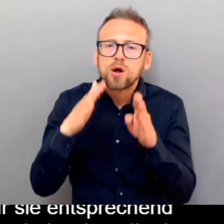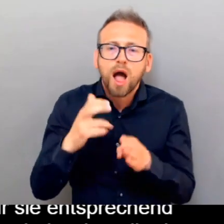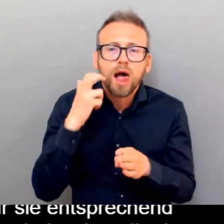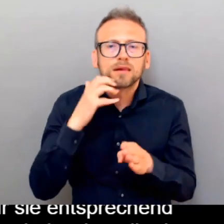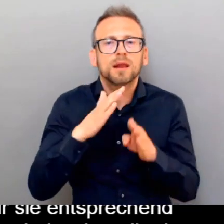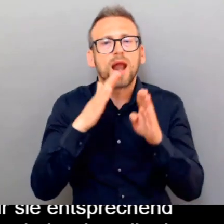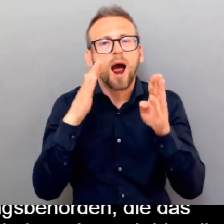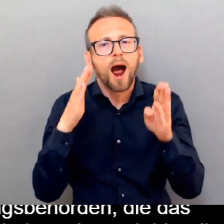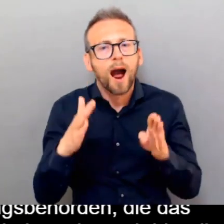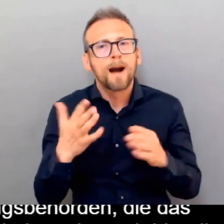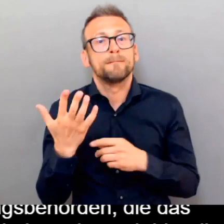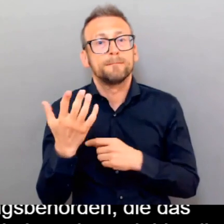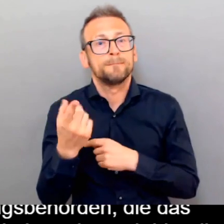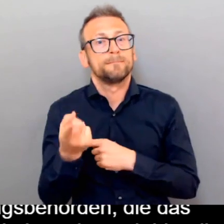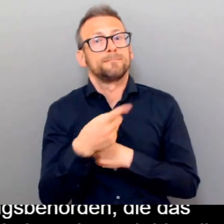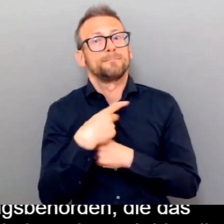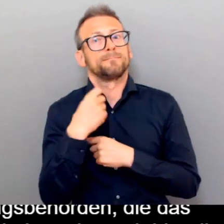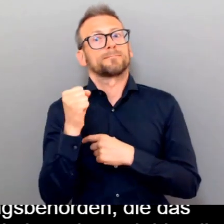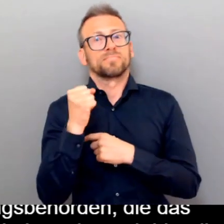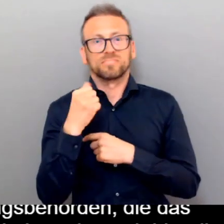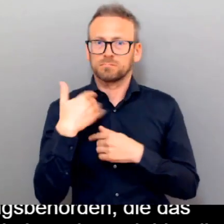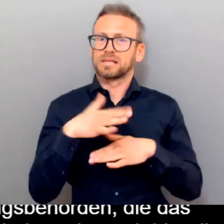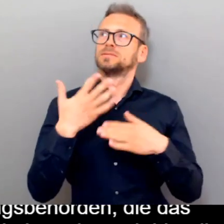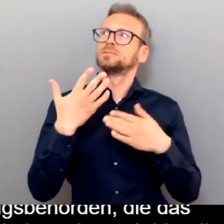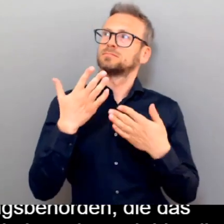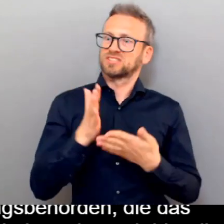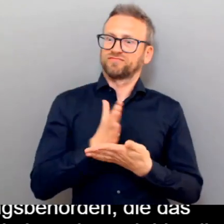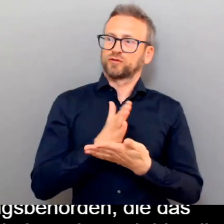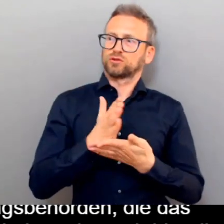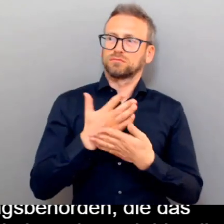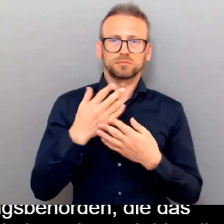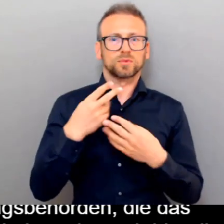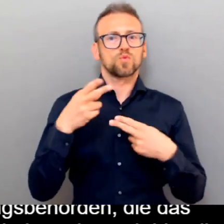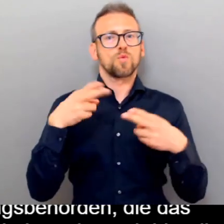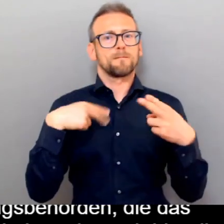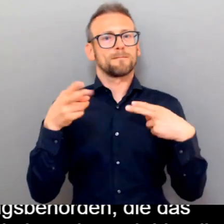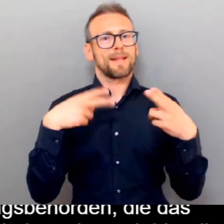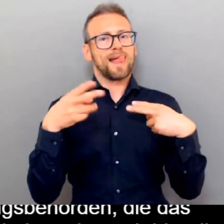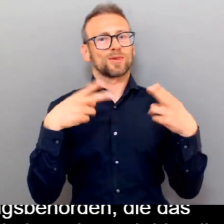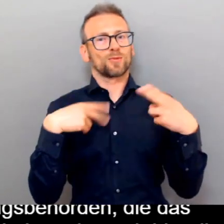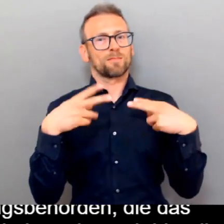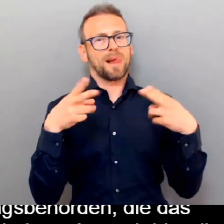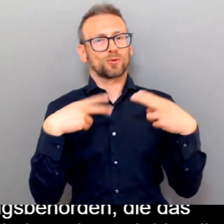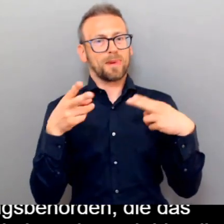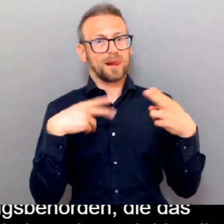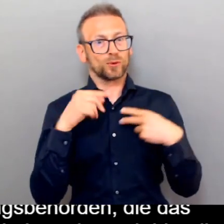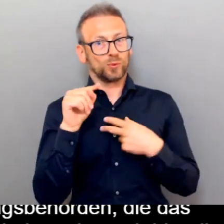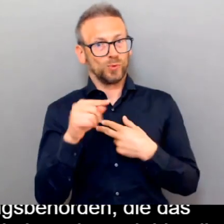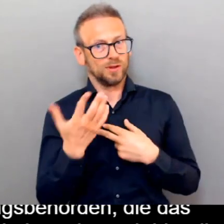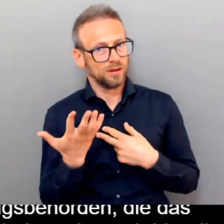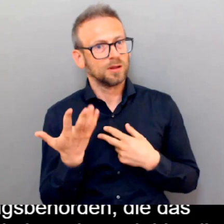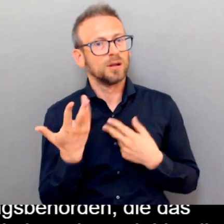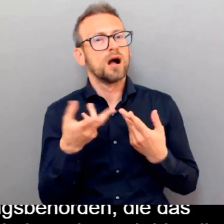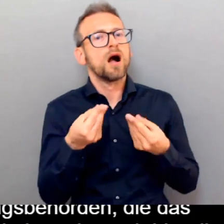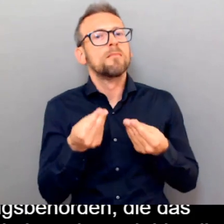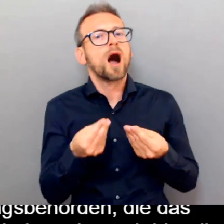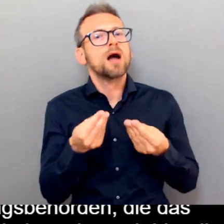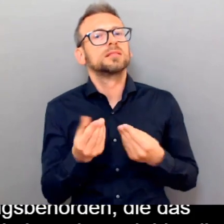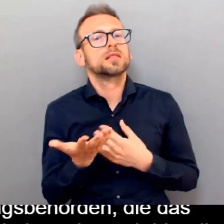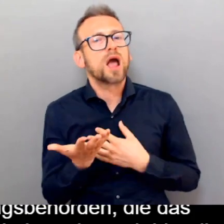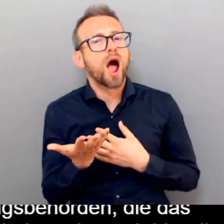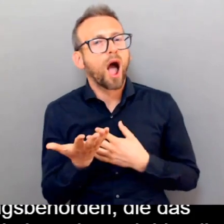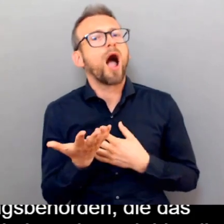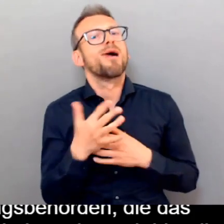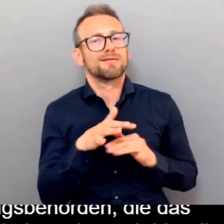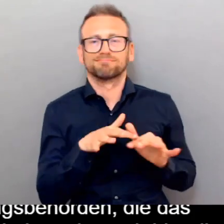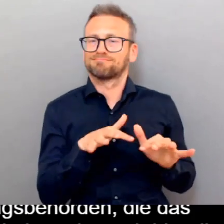schon so gut vorhanden sind, dass diese Mangelsituation, die anfangs da war, eben nicht mehr der Fall ist. Es